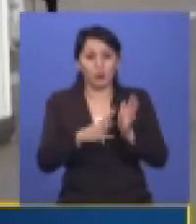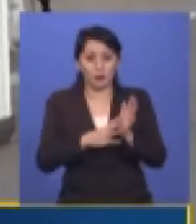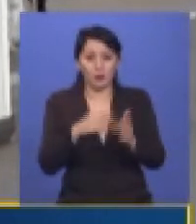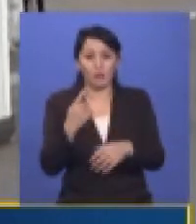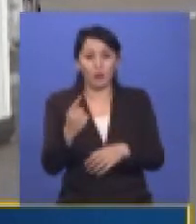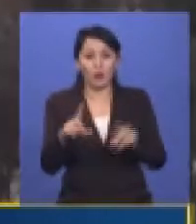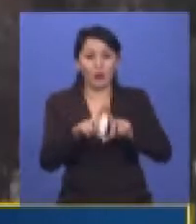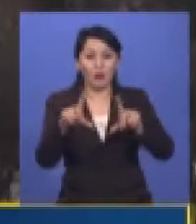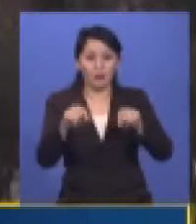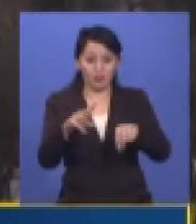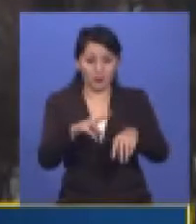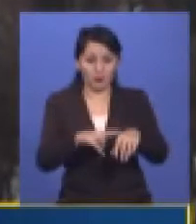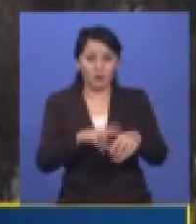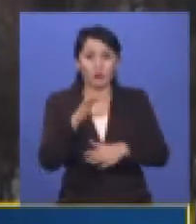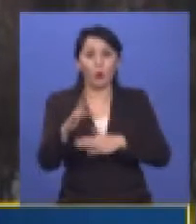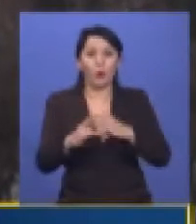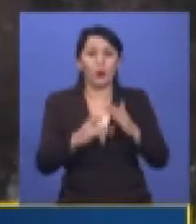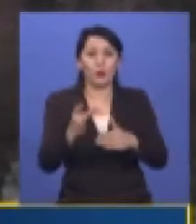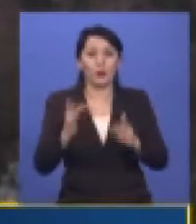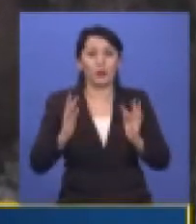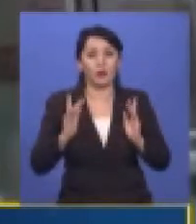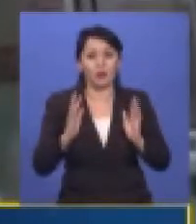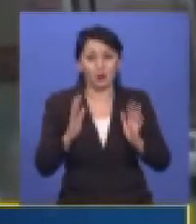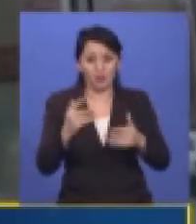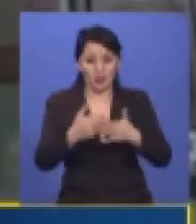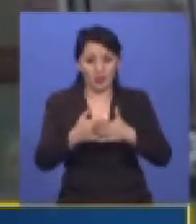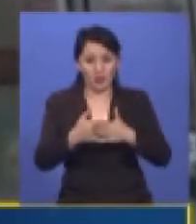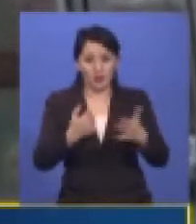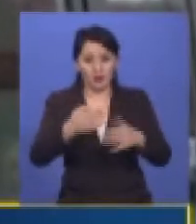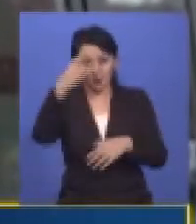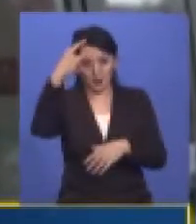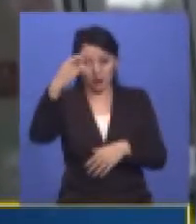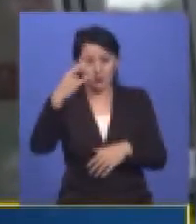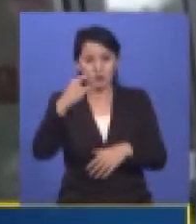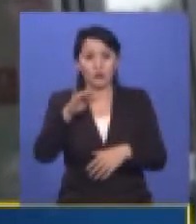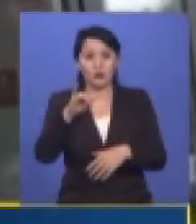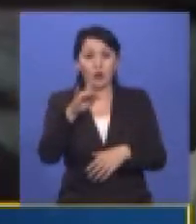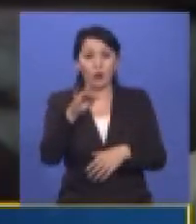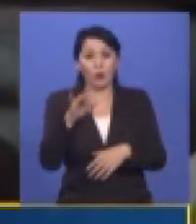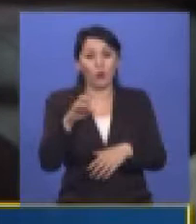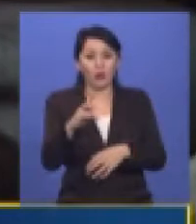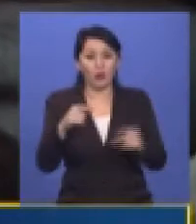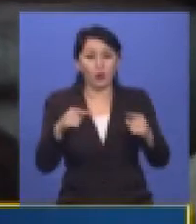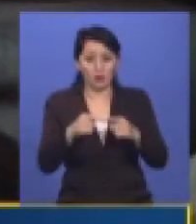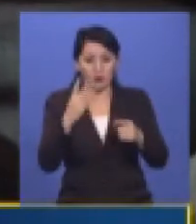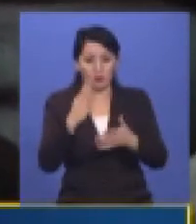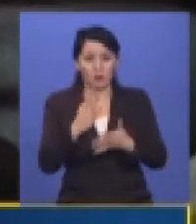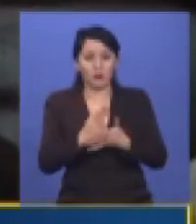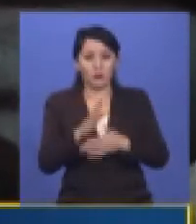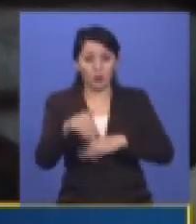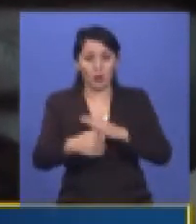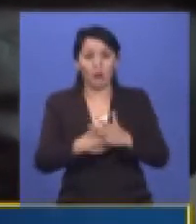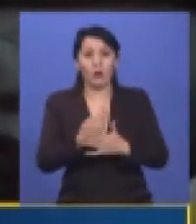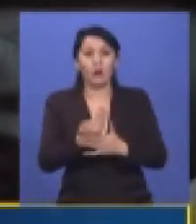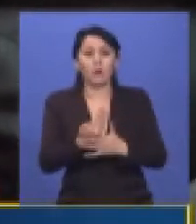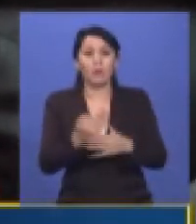стационарлық бекеті орталық мәдени және демалыс саябағының кіреберісінде Қазақстан Конституциясы мен Әуезов көшелерінің қиылысында орналасқан. Жаңа